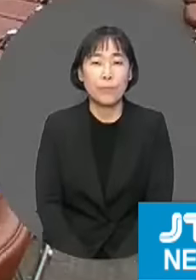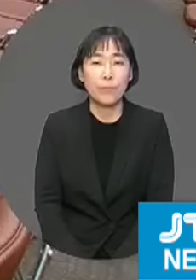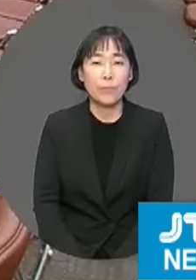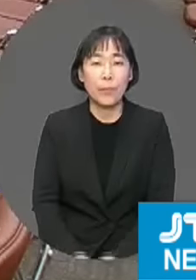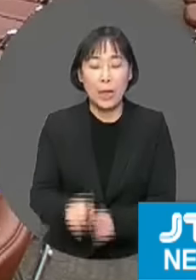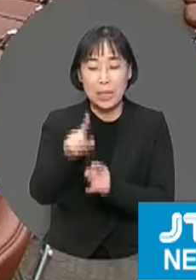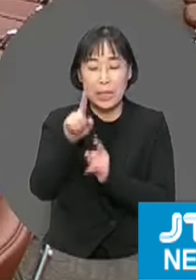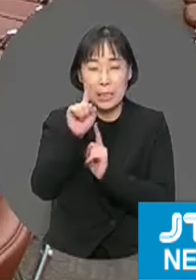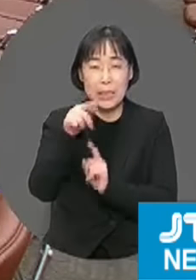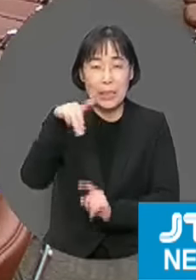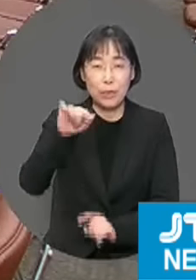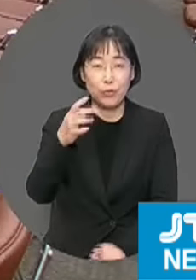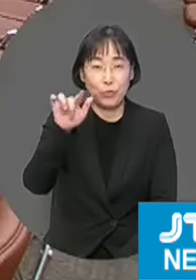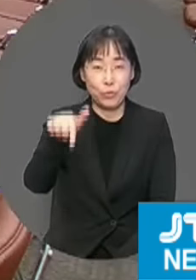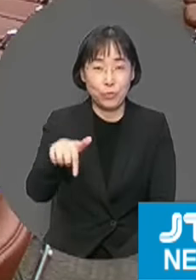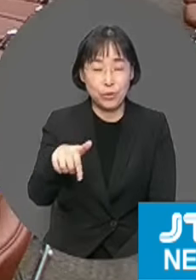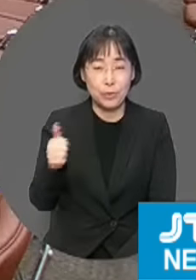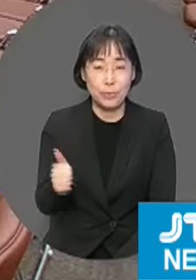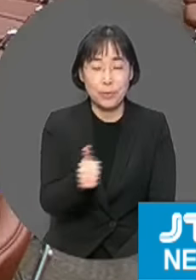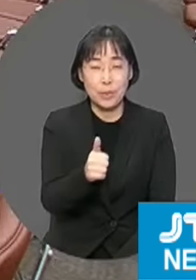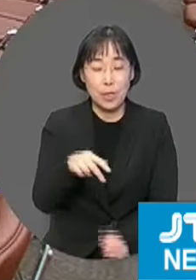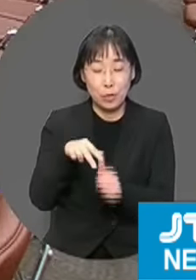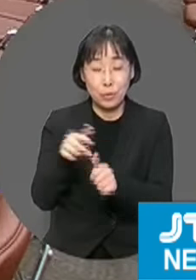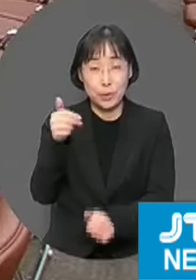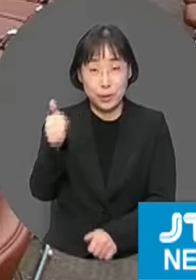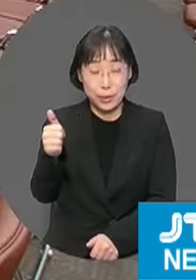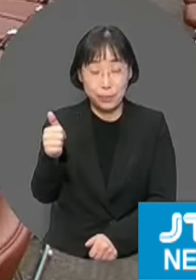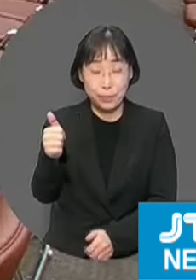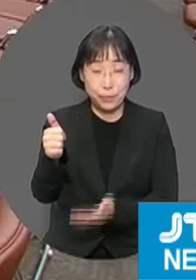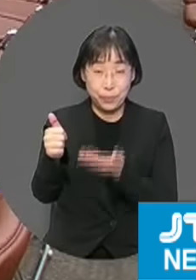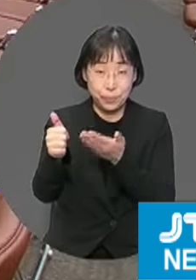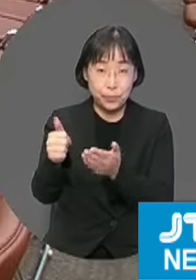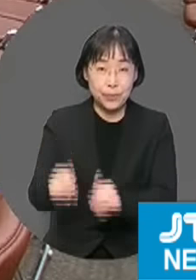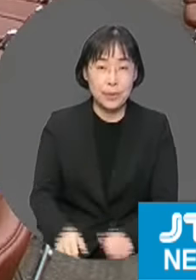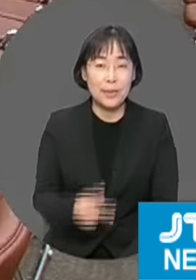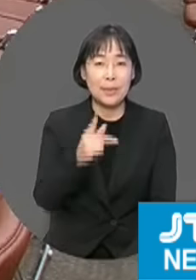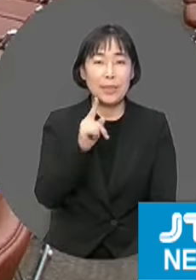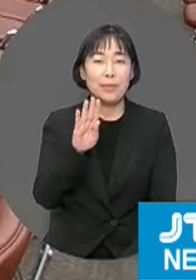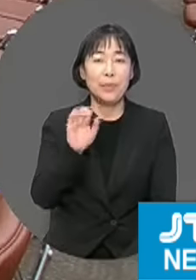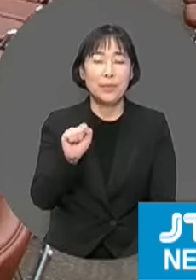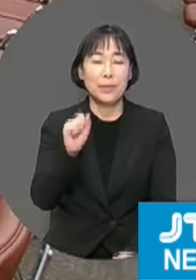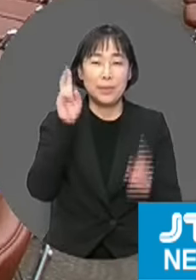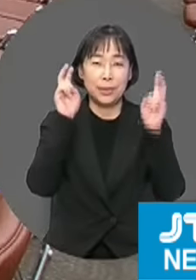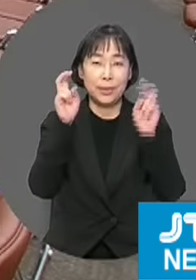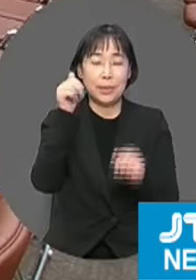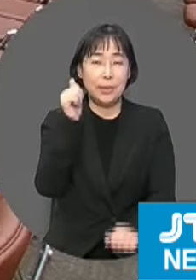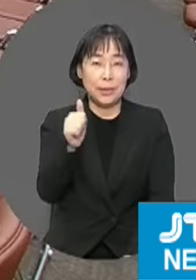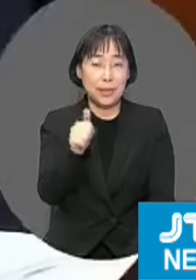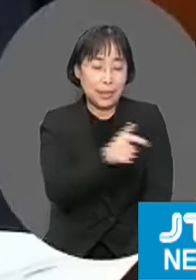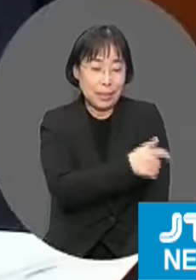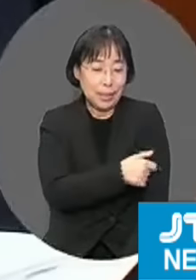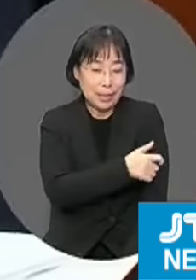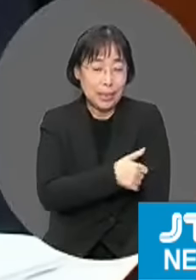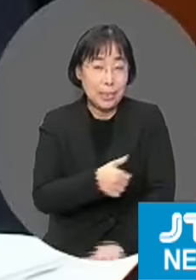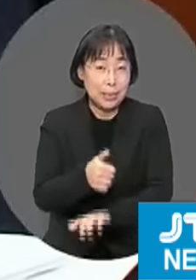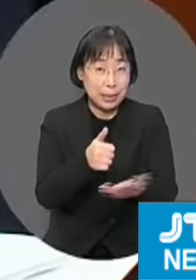유화성을 이준석입니다. 후보자님, 그 네. KBS 사장이라는 게 그 이사진이 선임하긴 하지만